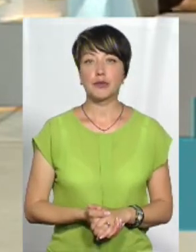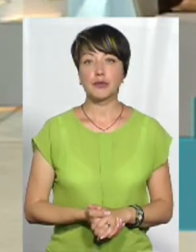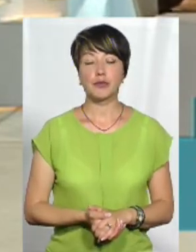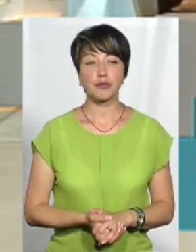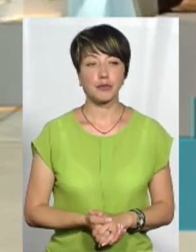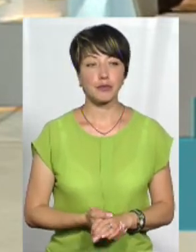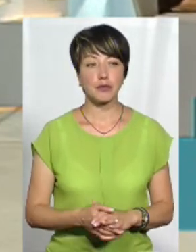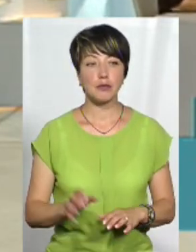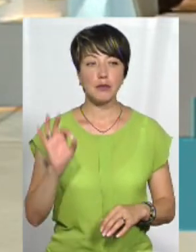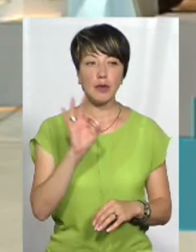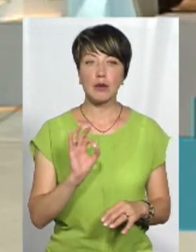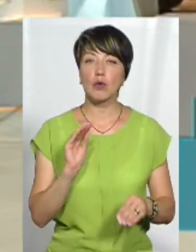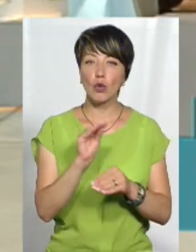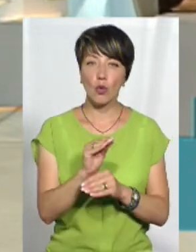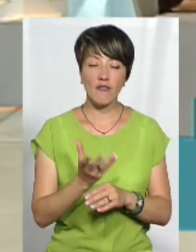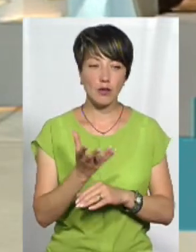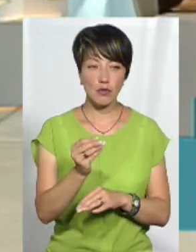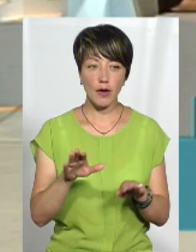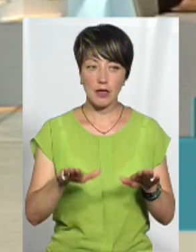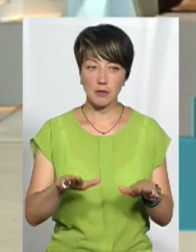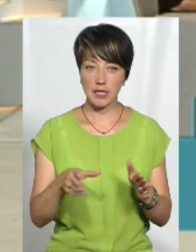Про дофінансування з місцевих бюджетів.